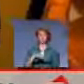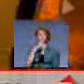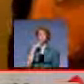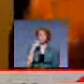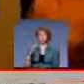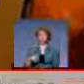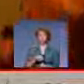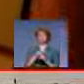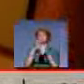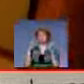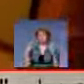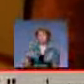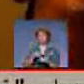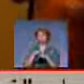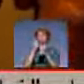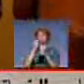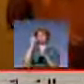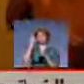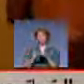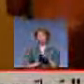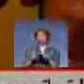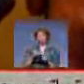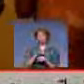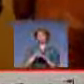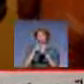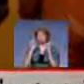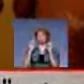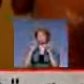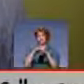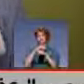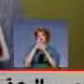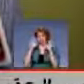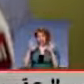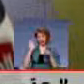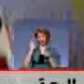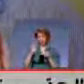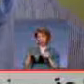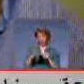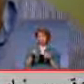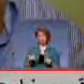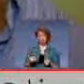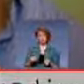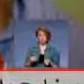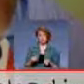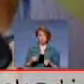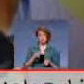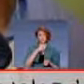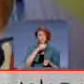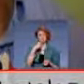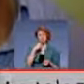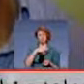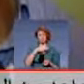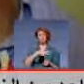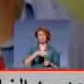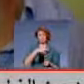السحر يعني مؤمن بالدلائل فعشان كده لما جيت ما كنتش مقتنع اول مره الحقيقه. ولما هم طلبوا ان احنا نجيب مشايخ انا كنت حريص اجيب